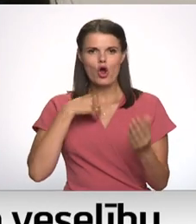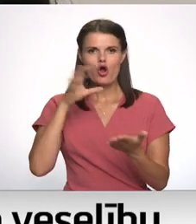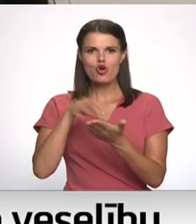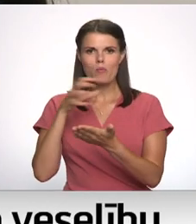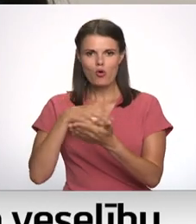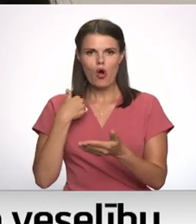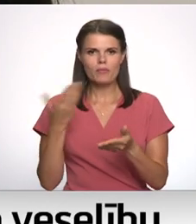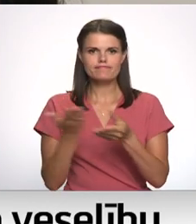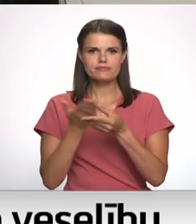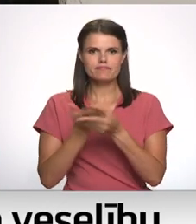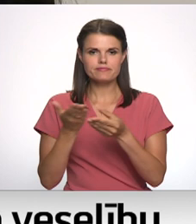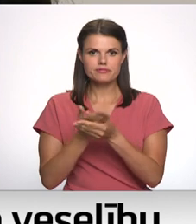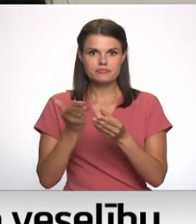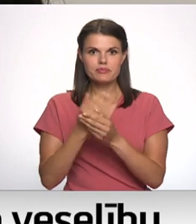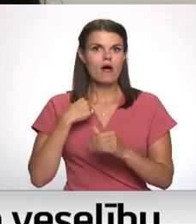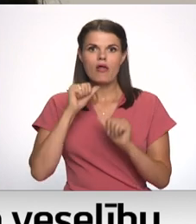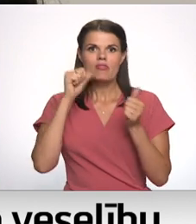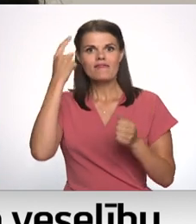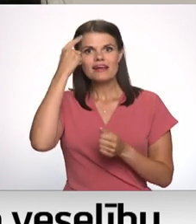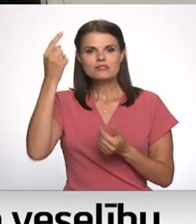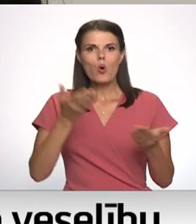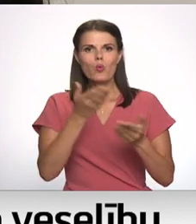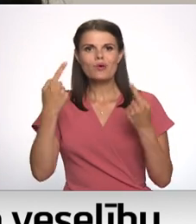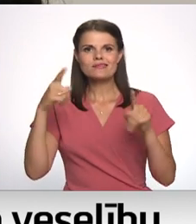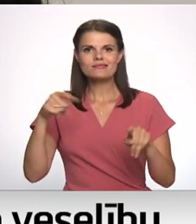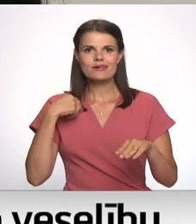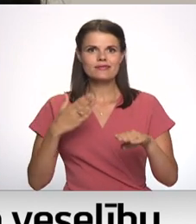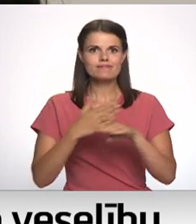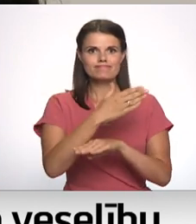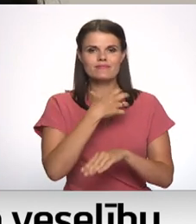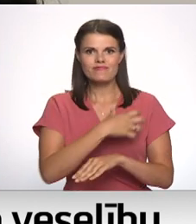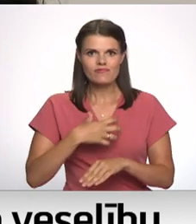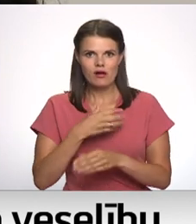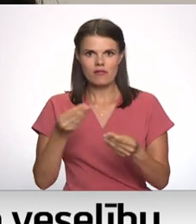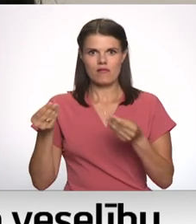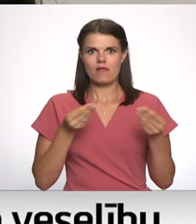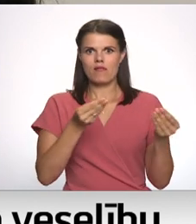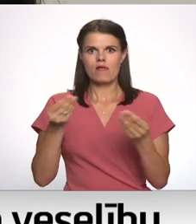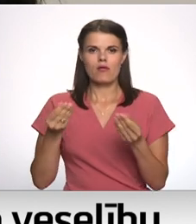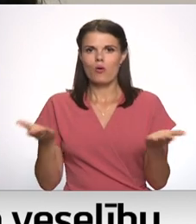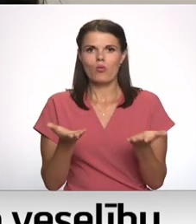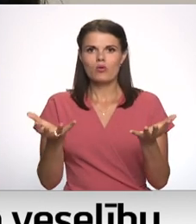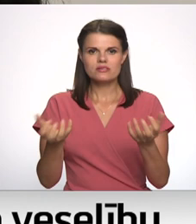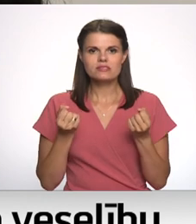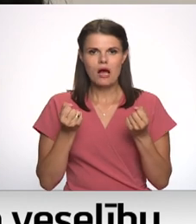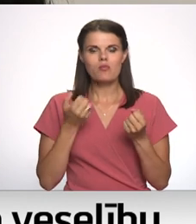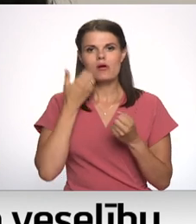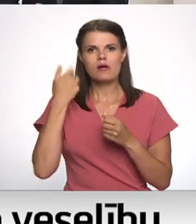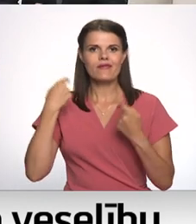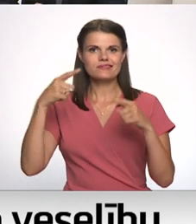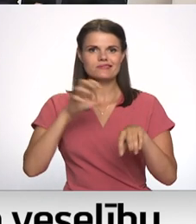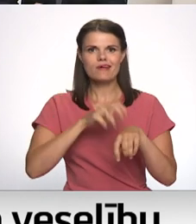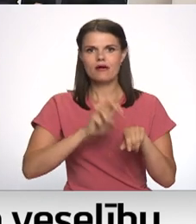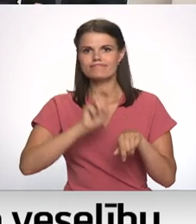krāju sev kartiņā, jo es nekad nevaru zināt, kurā no klīnikām stāvēs tā tieši tie rezultāti, kas man būs vajadzīgi, kad es aiziešu pie nākamā